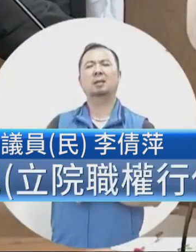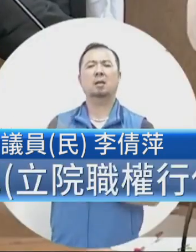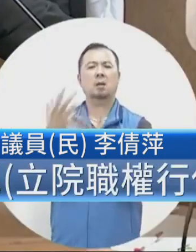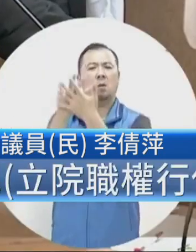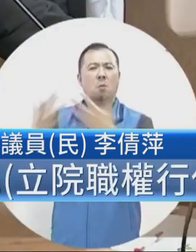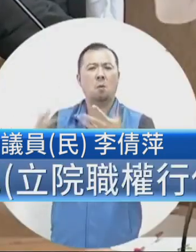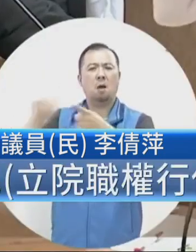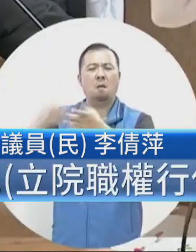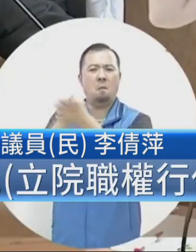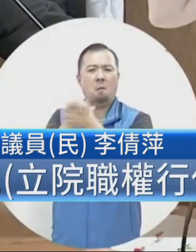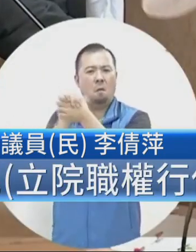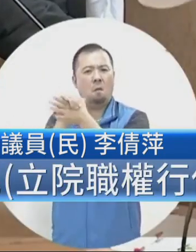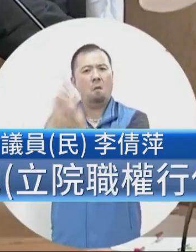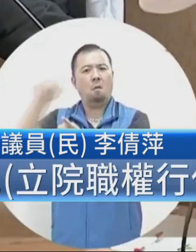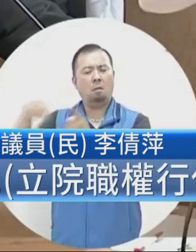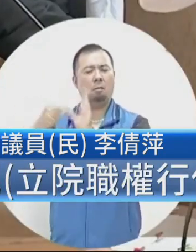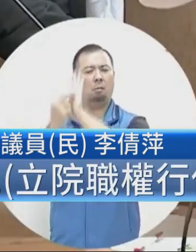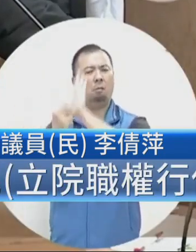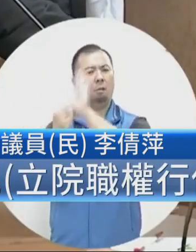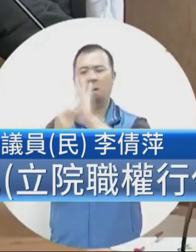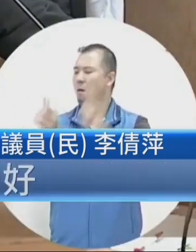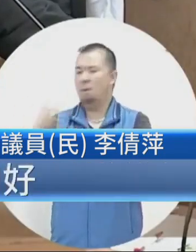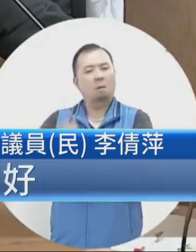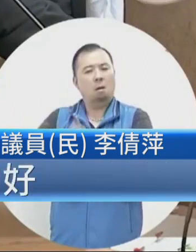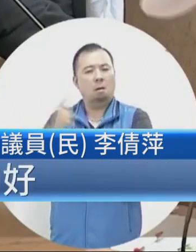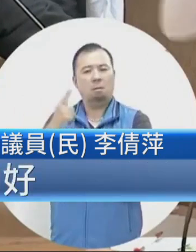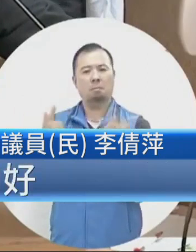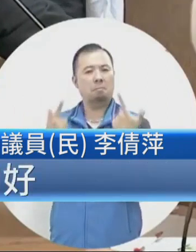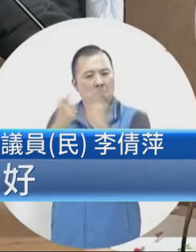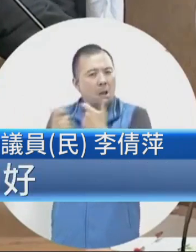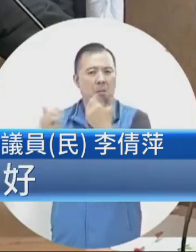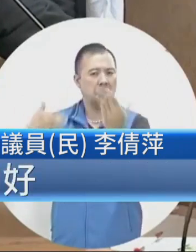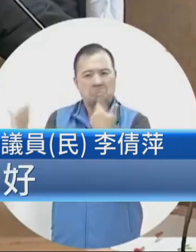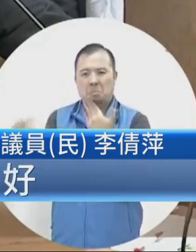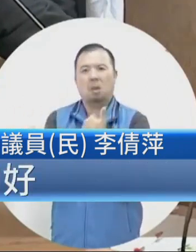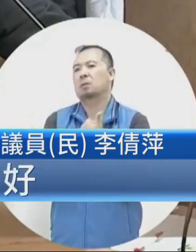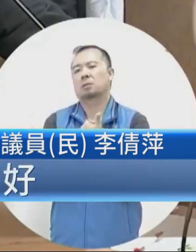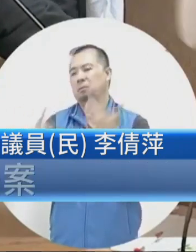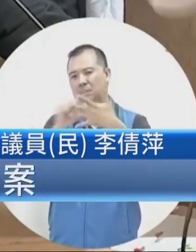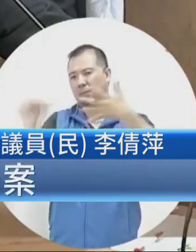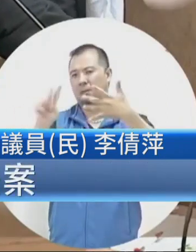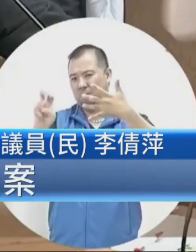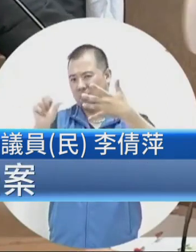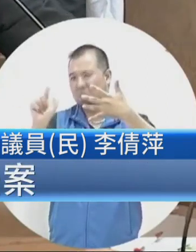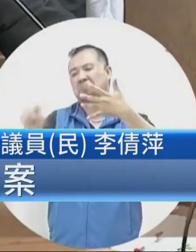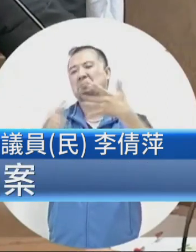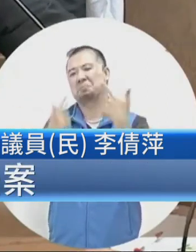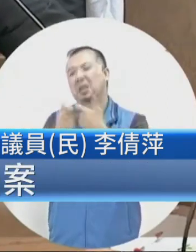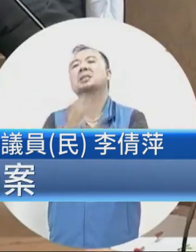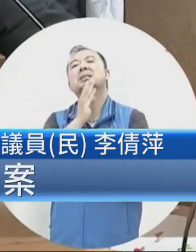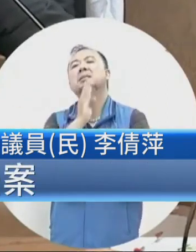举例，确实把第25条的精神呢、真的诠释得非常的好了。那这么瞎的一个